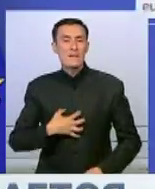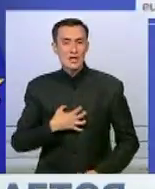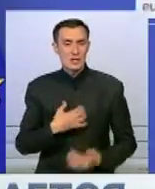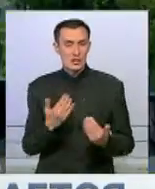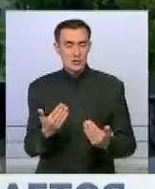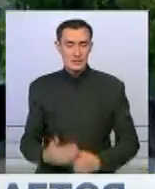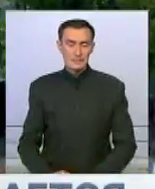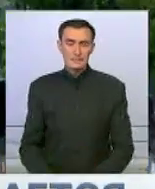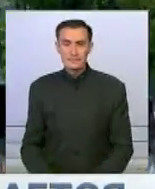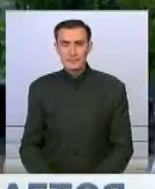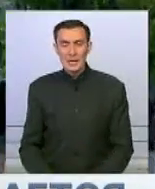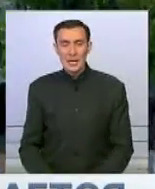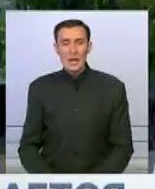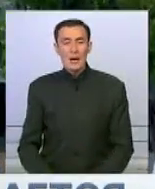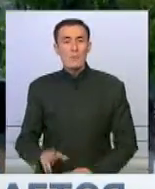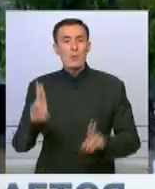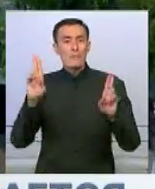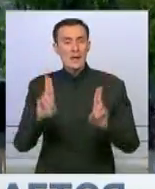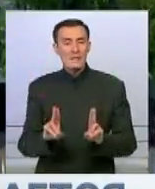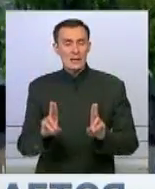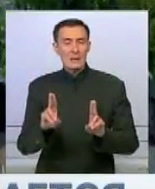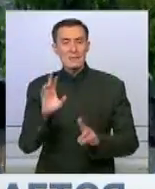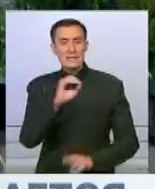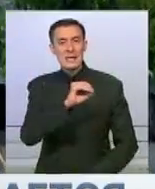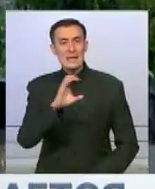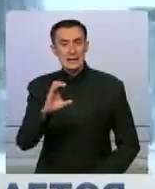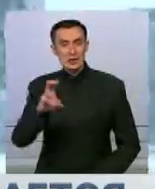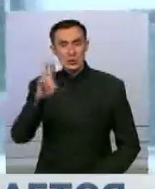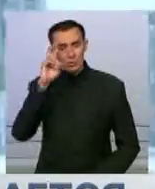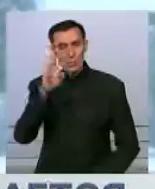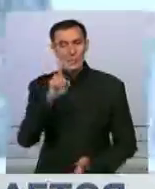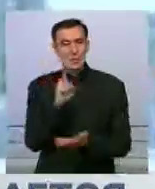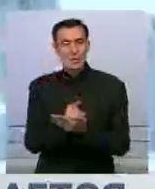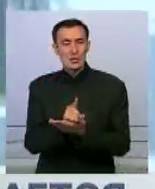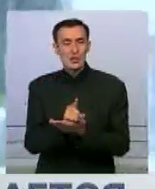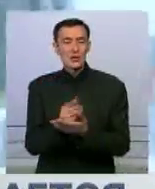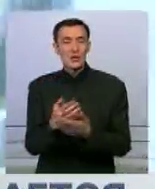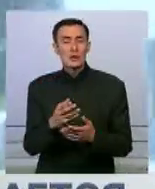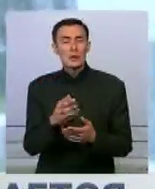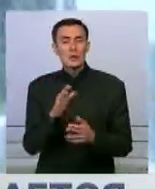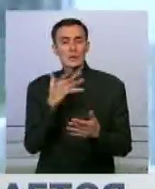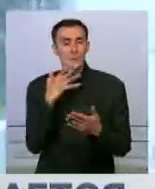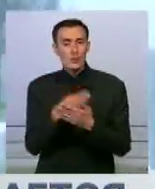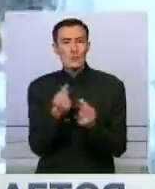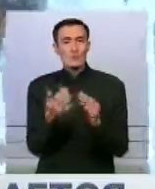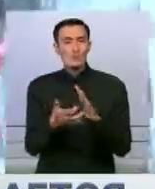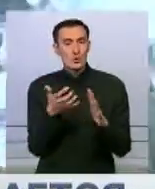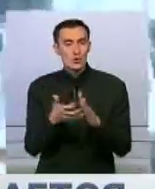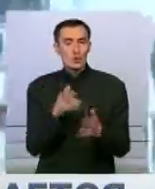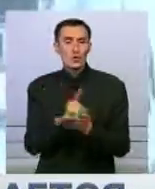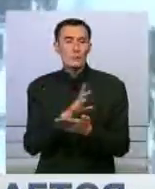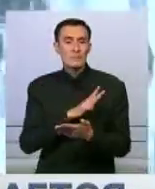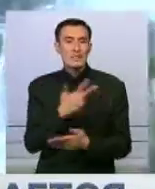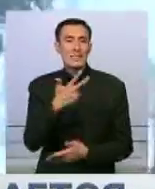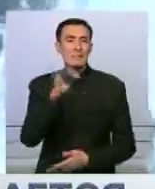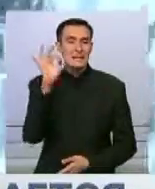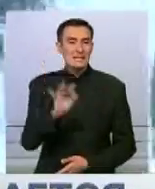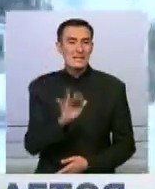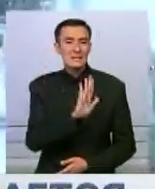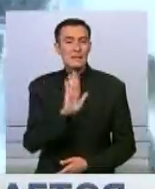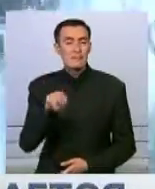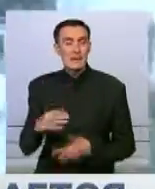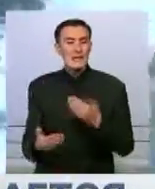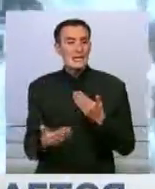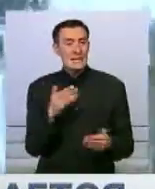момент. Согласно правилам ЕС, все страны-члены блока должны удерживать дефицит бюджета в рамках 3% ВВП. В